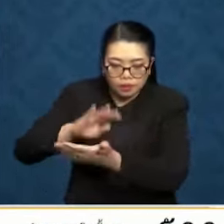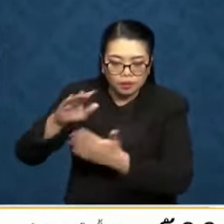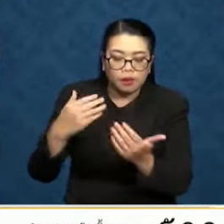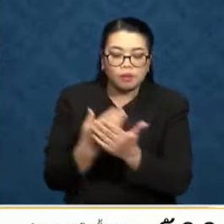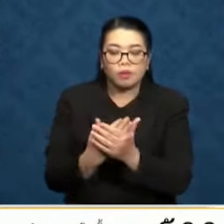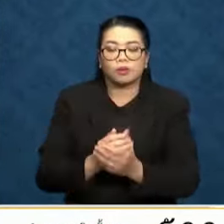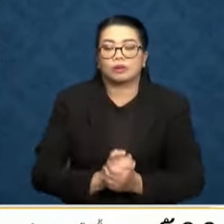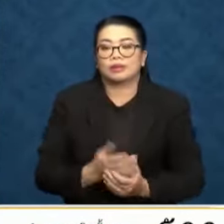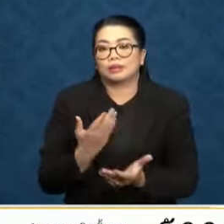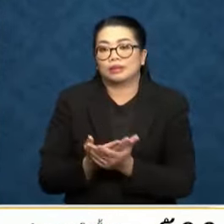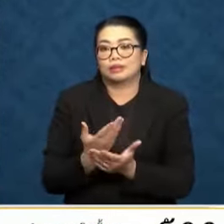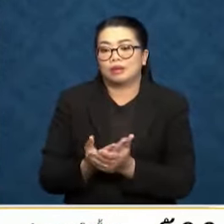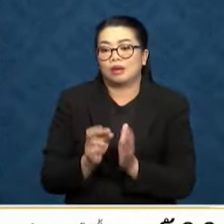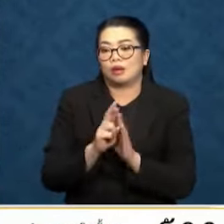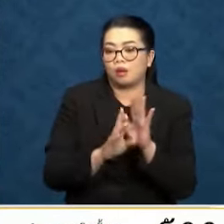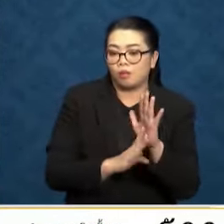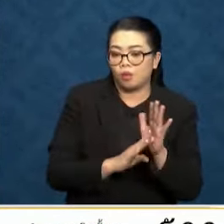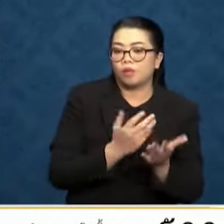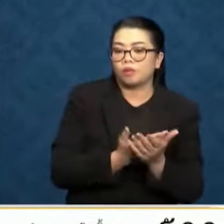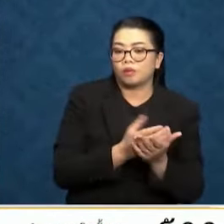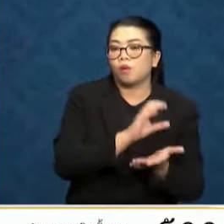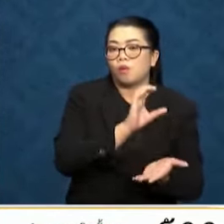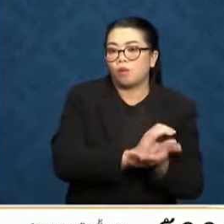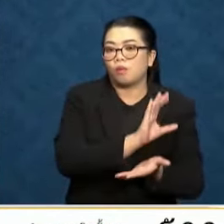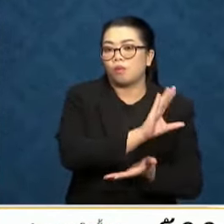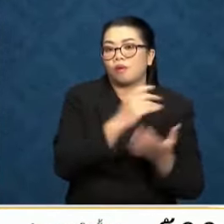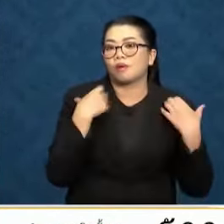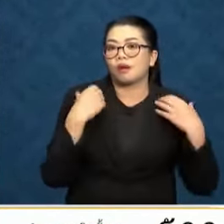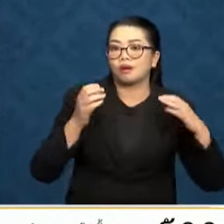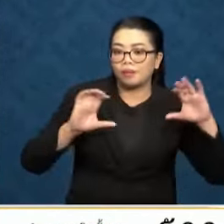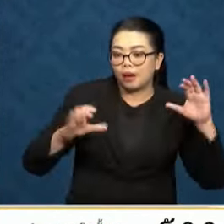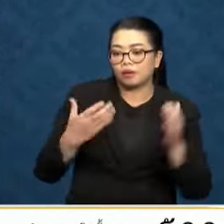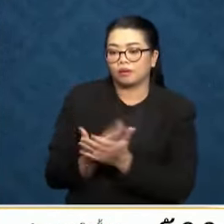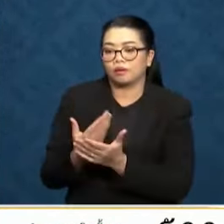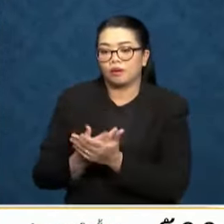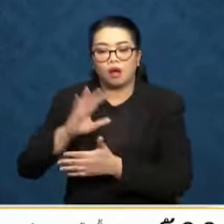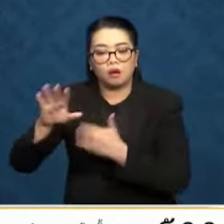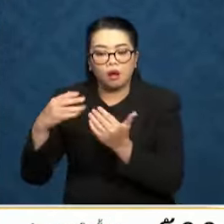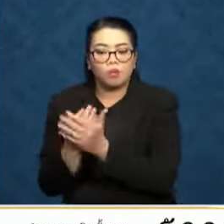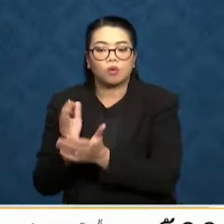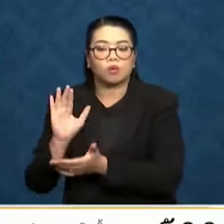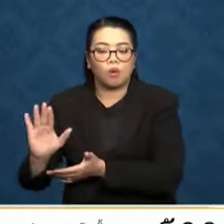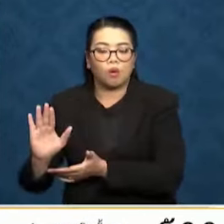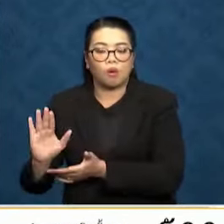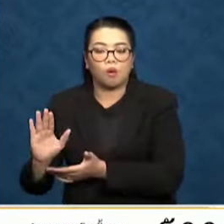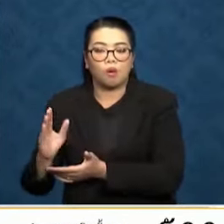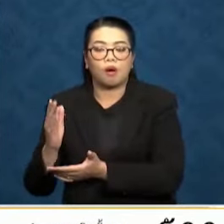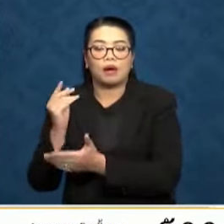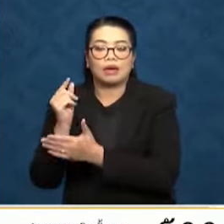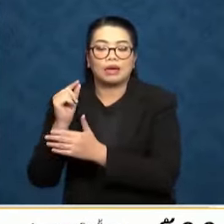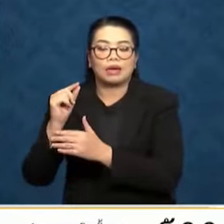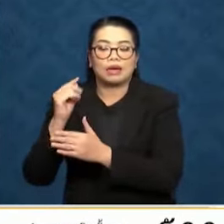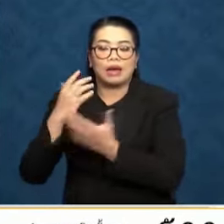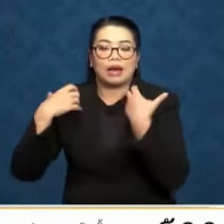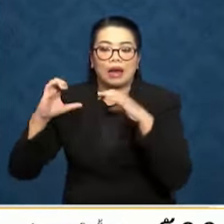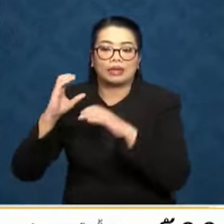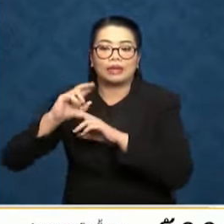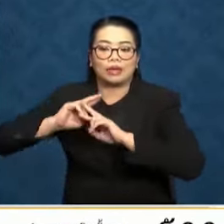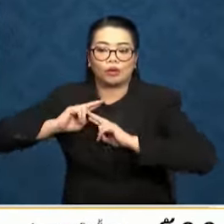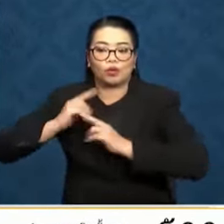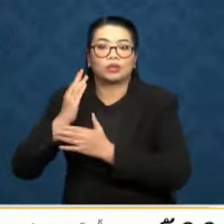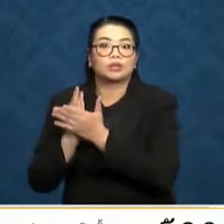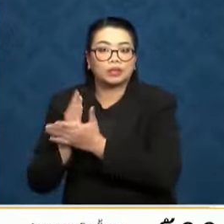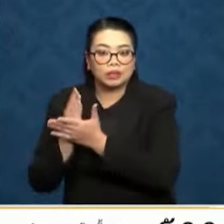ก็คือเงินทั้งในระบบงบประมาณของรัฐบาลแล้วก็เงินทั้งในระบบงบประมาณของรัฐวิสาหกิจเพื่อให้